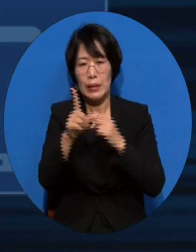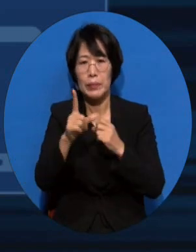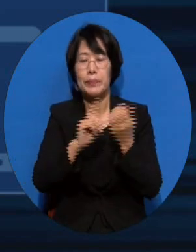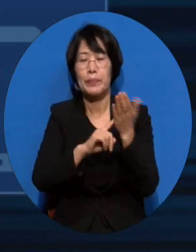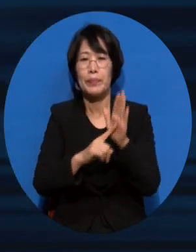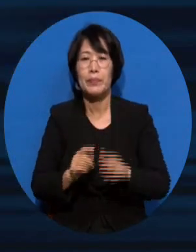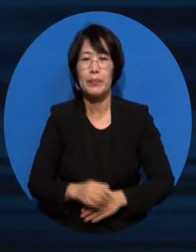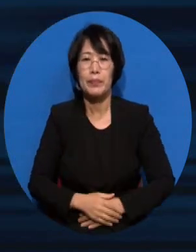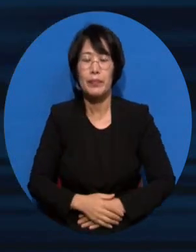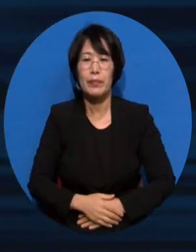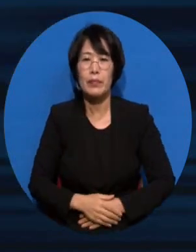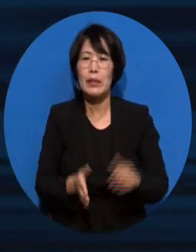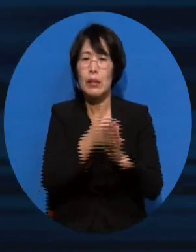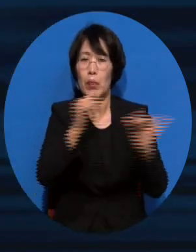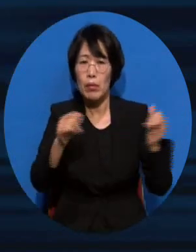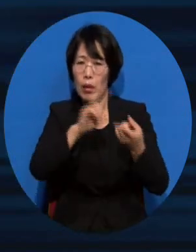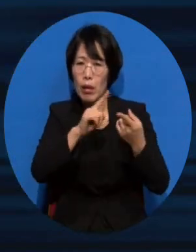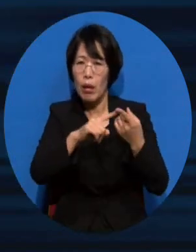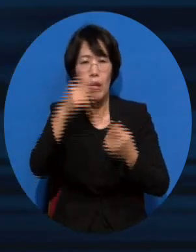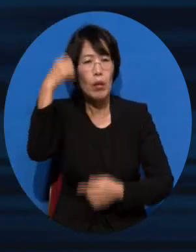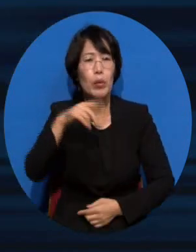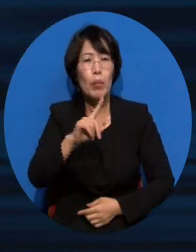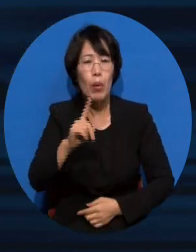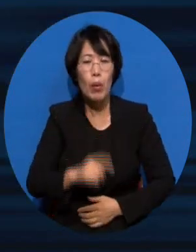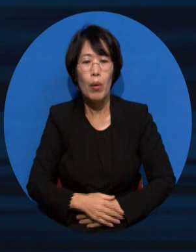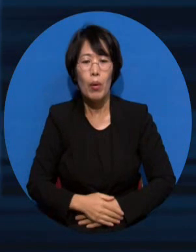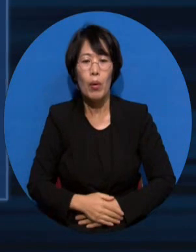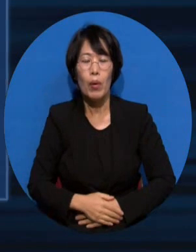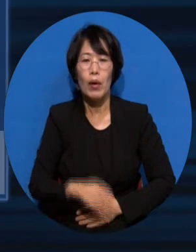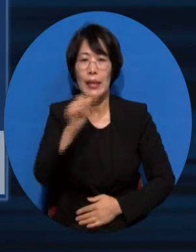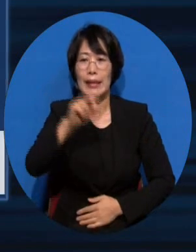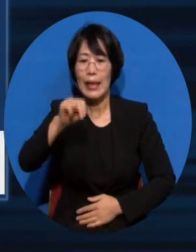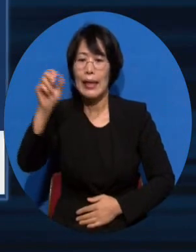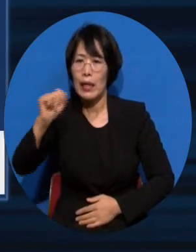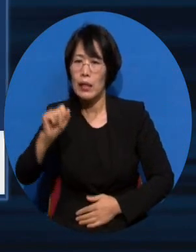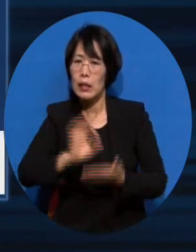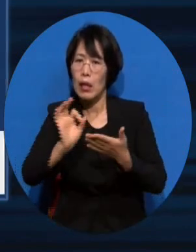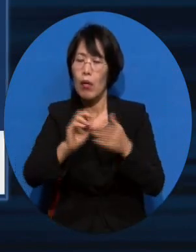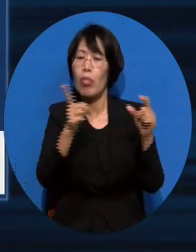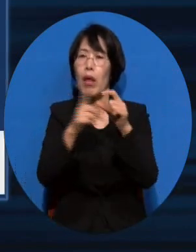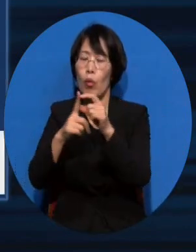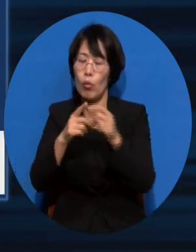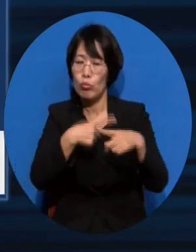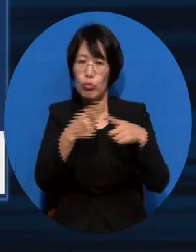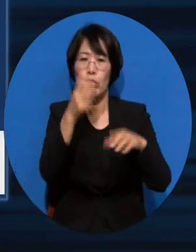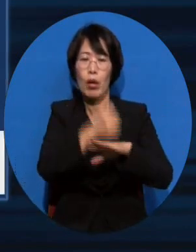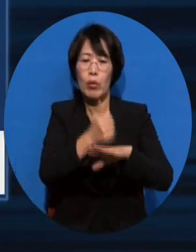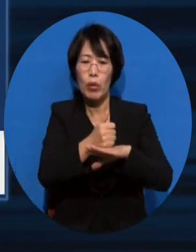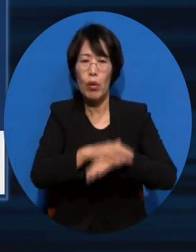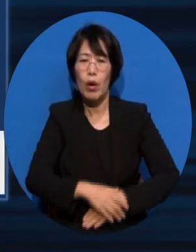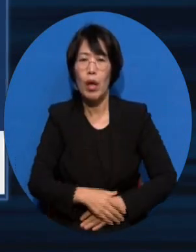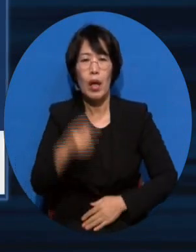나타났습니다. 시민들은 이에 대해 어떻게 느끼고 있을까? SNS에서 쓰인 용어들을 감성 분석해보니